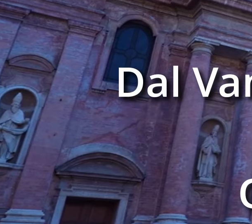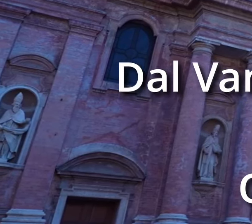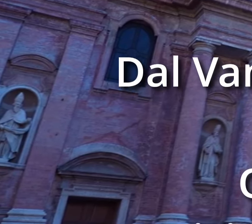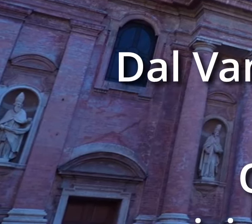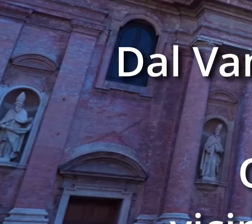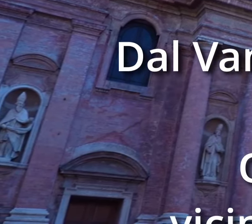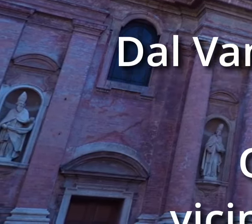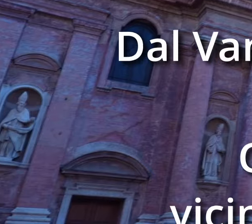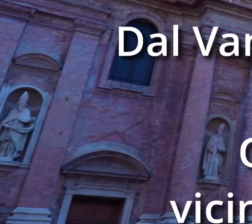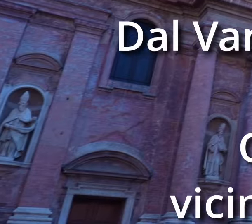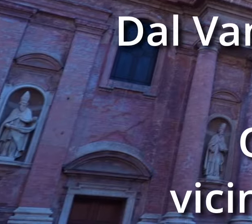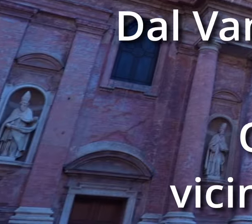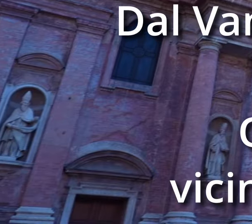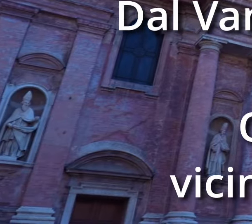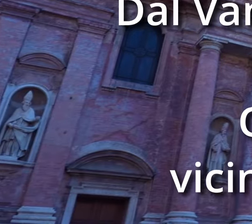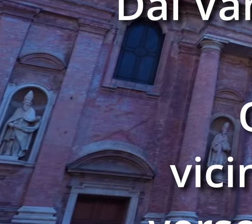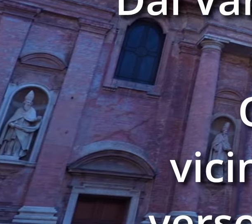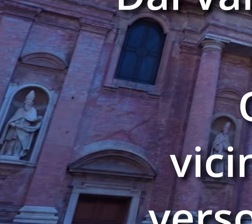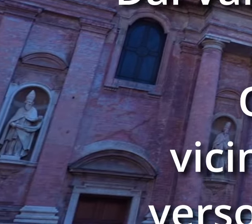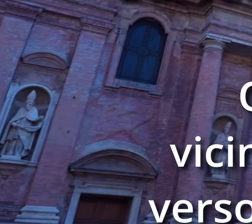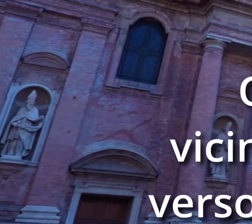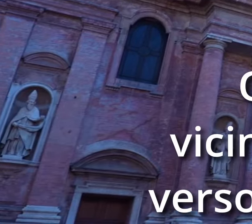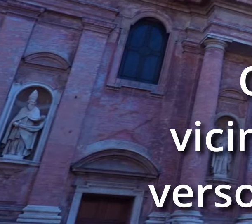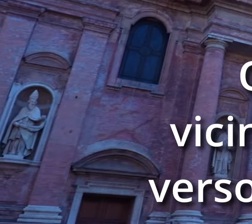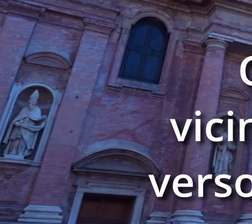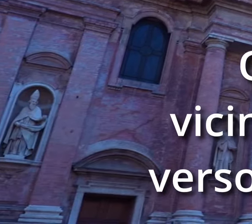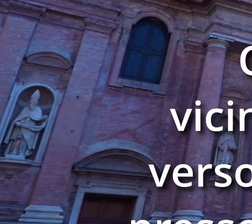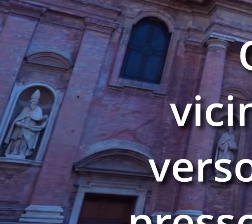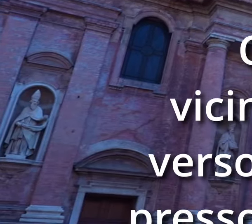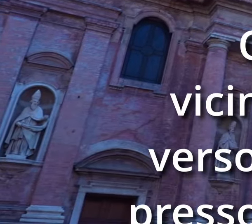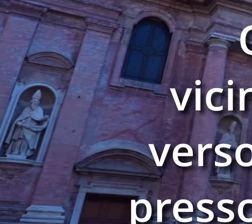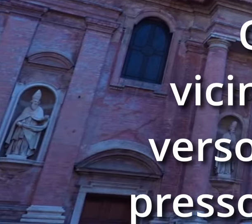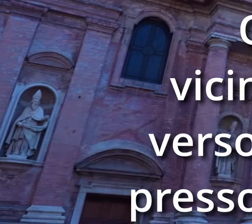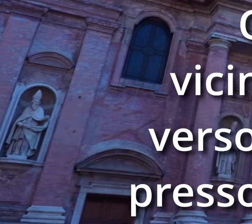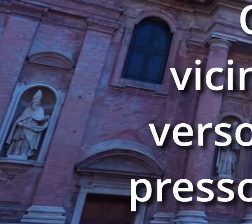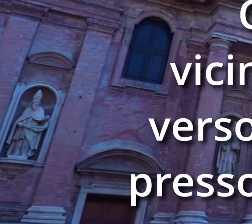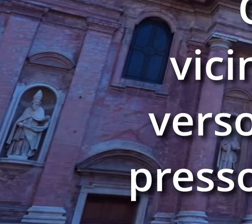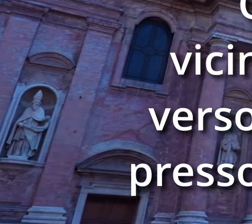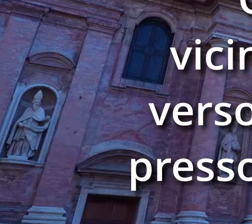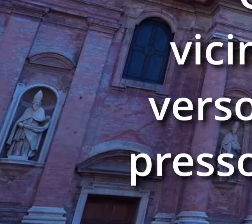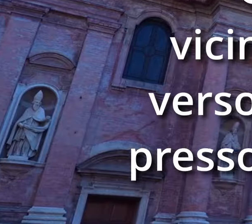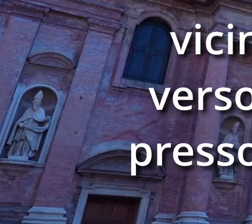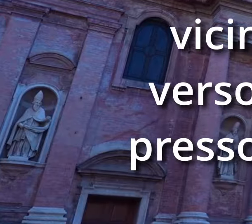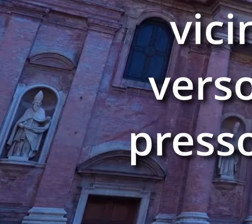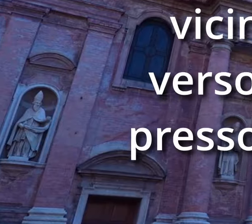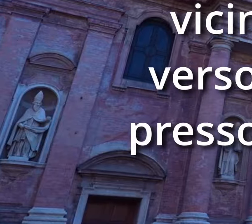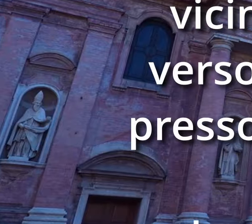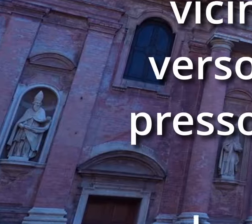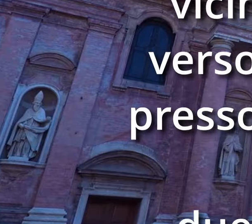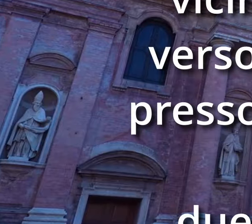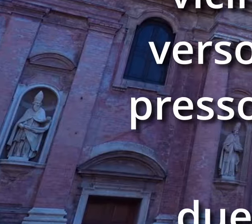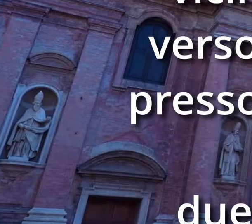Dal Vangelo secondo Marco Quando furono vicini a Gerusalemme verso betfage e